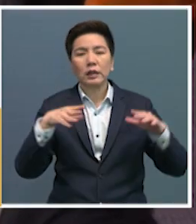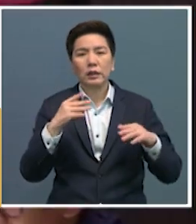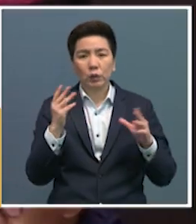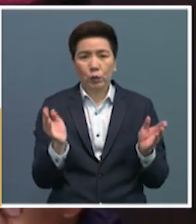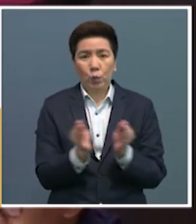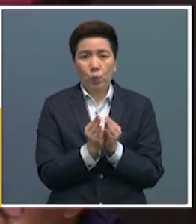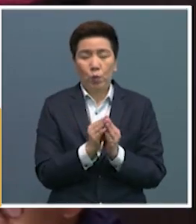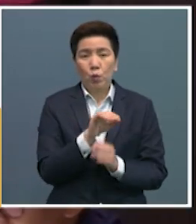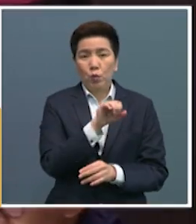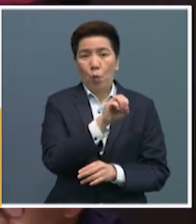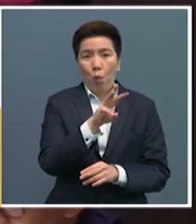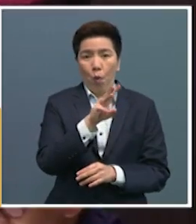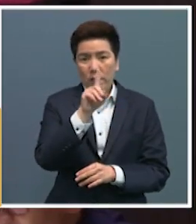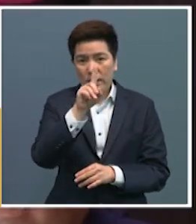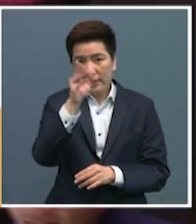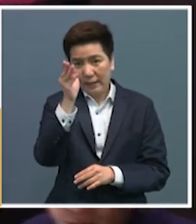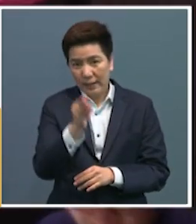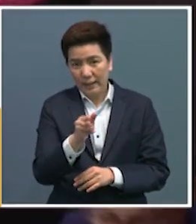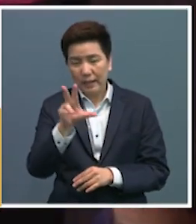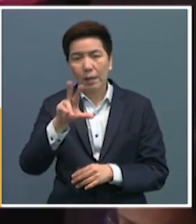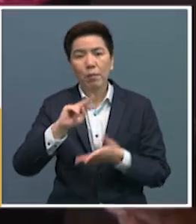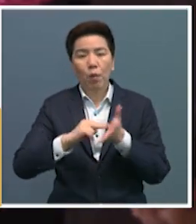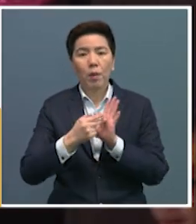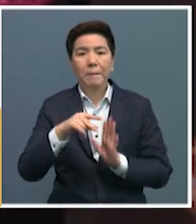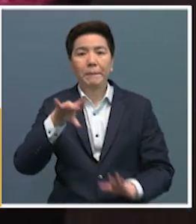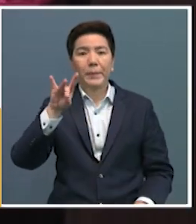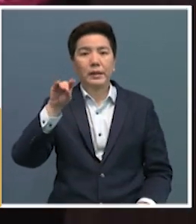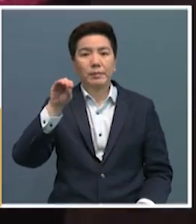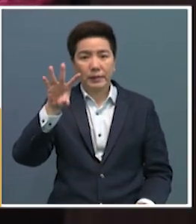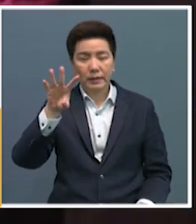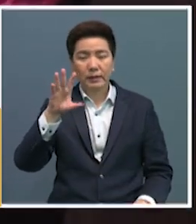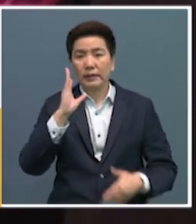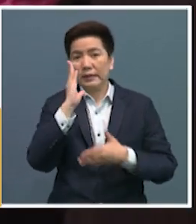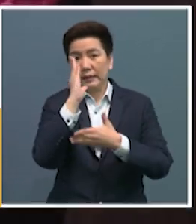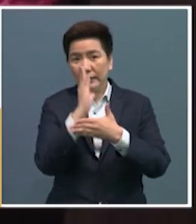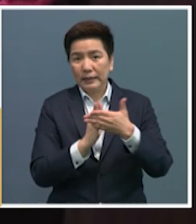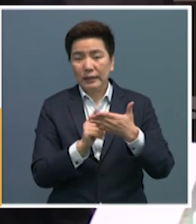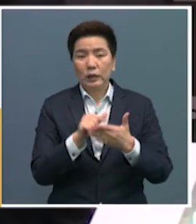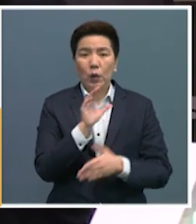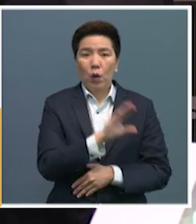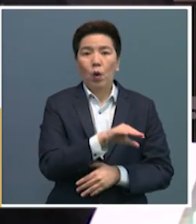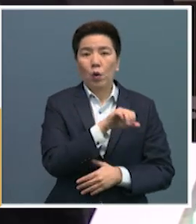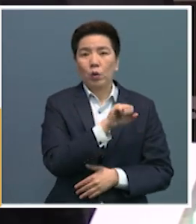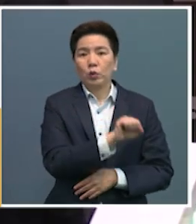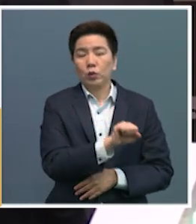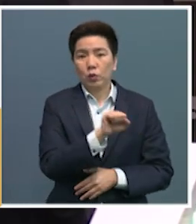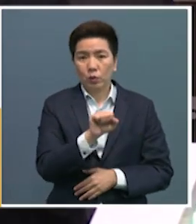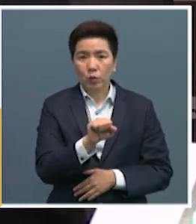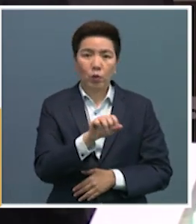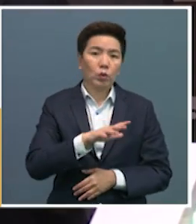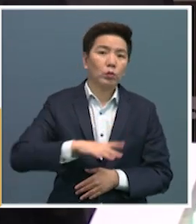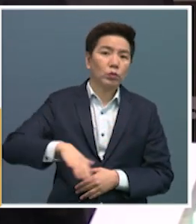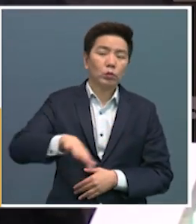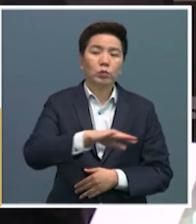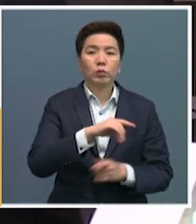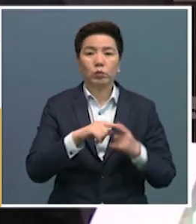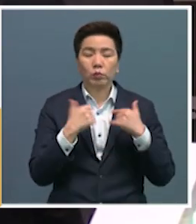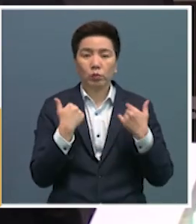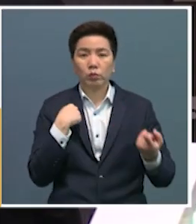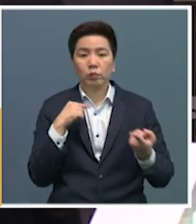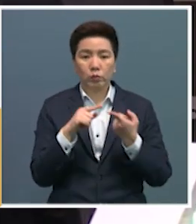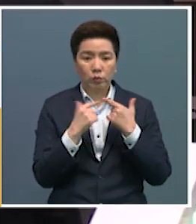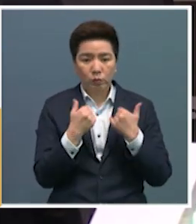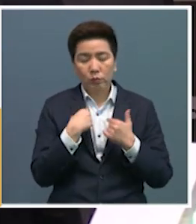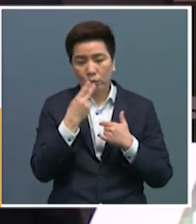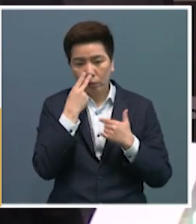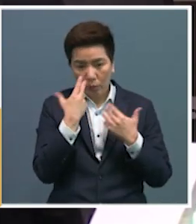เสียงสวหนึ่งในสารหรือว่า 84เสียงและเสียงเกินกึ่งหนึ่งของจำนวนสมาชิกเท่าที่มีอยู่ของรัฐสภานะ